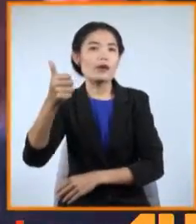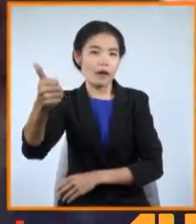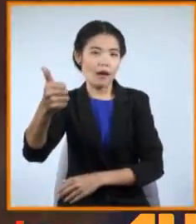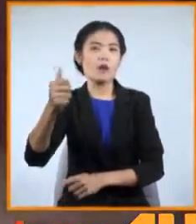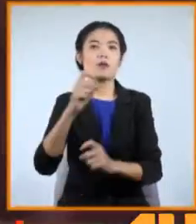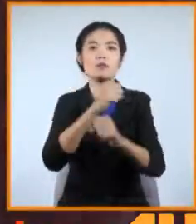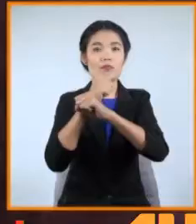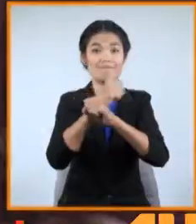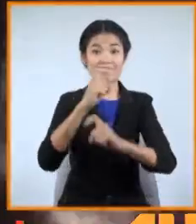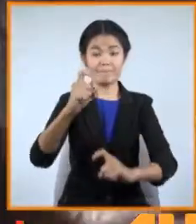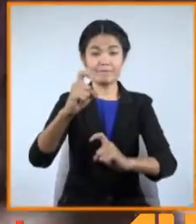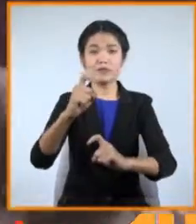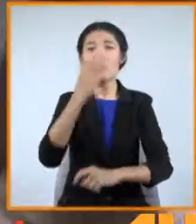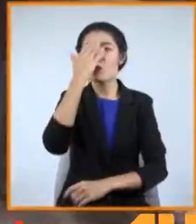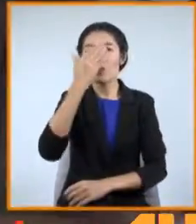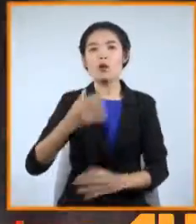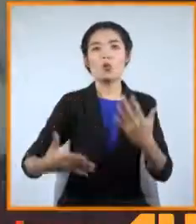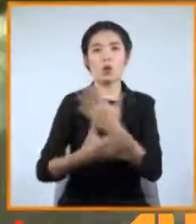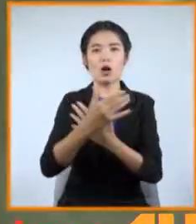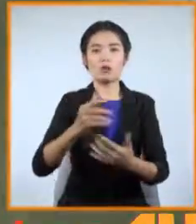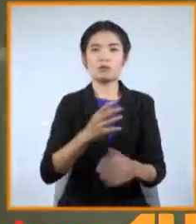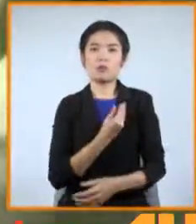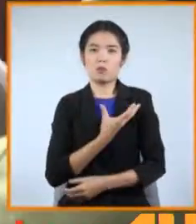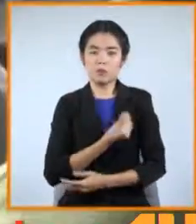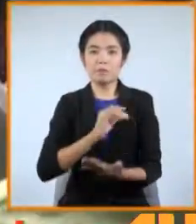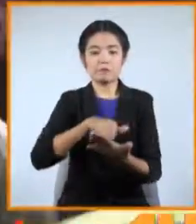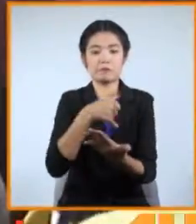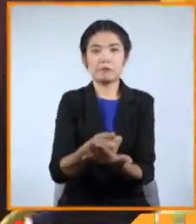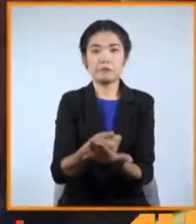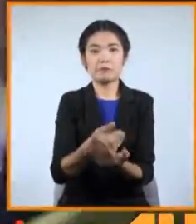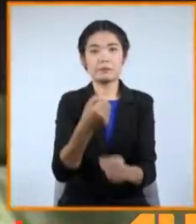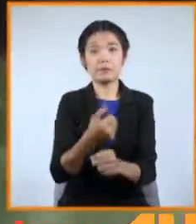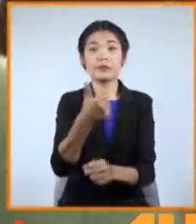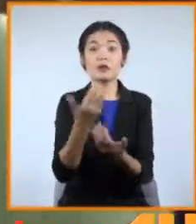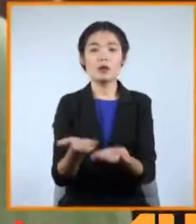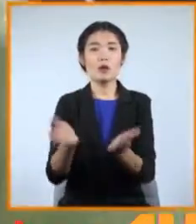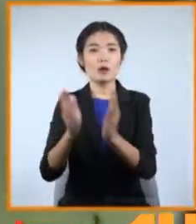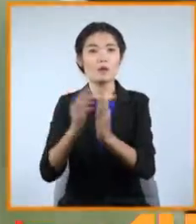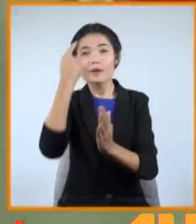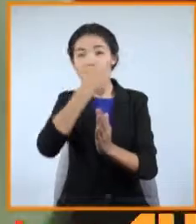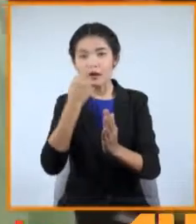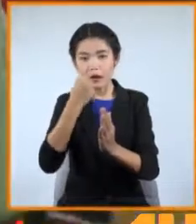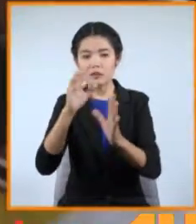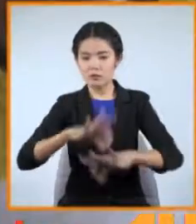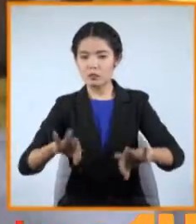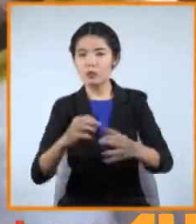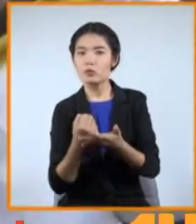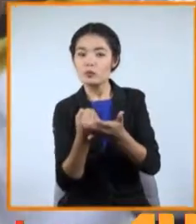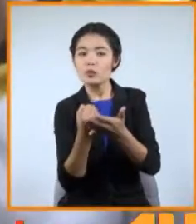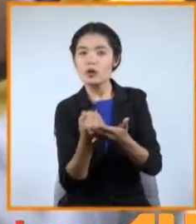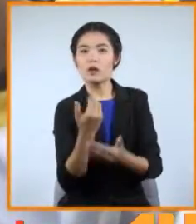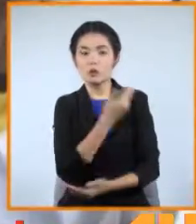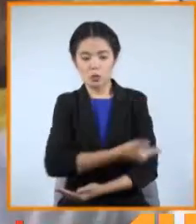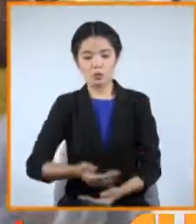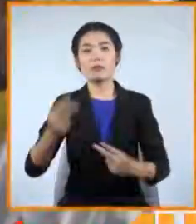มากกว่าเนื่องจากจะมีภาวะเสี่ยงต่อการช็อกได้ขณะที่บรรดาญาติที่เป็นแฟนกีฬานะคะก็ควรหมั่นดูแลสุขภาพของหัว